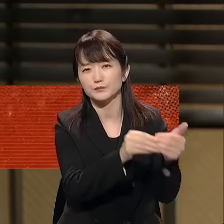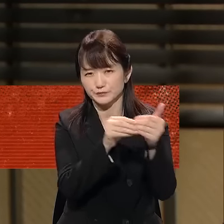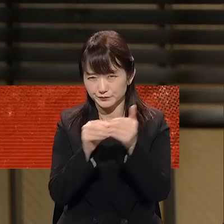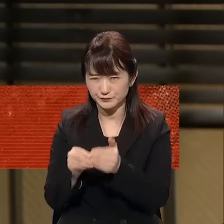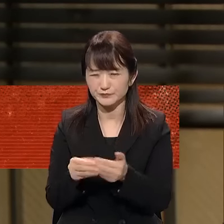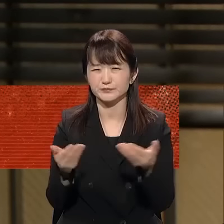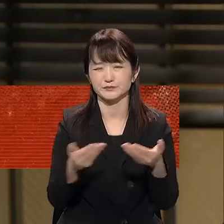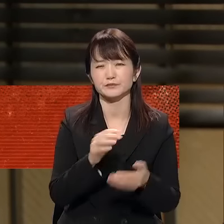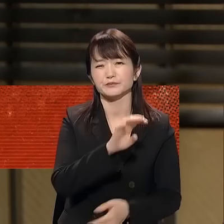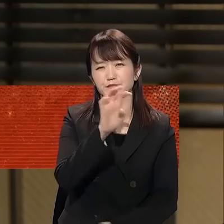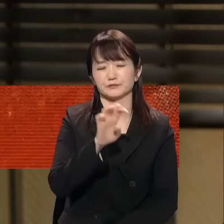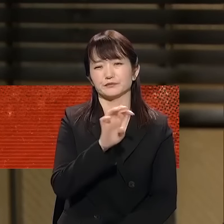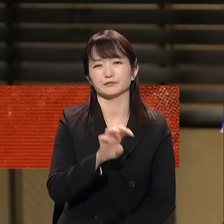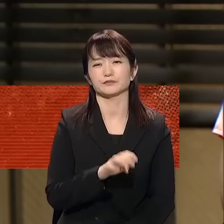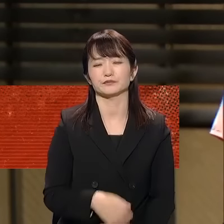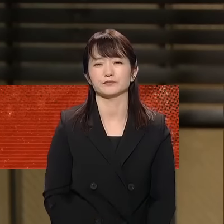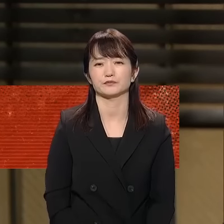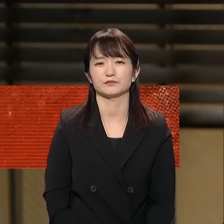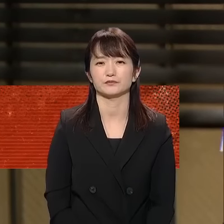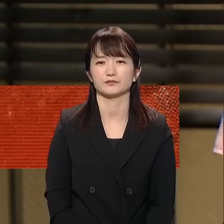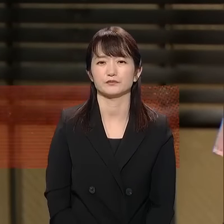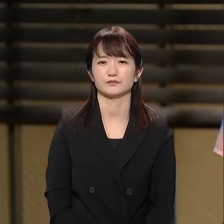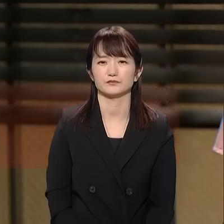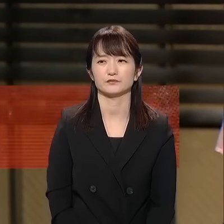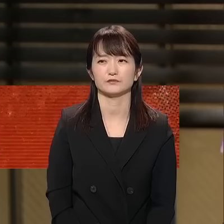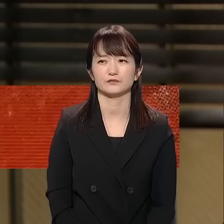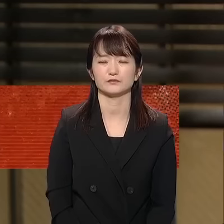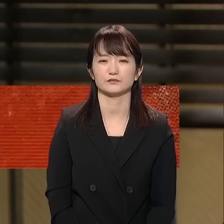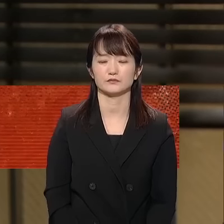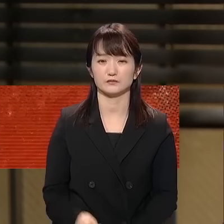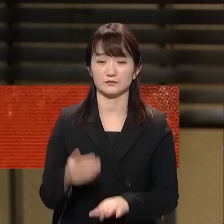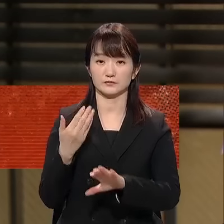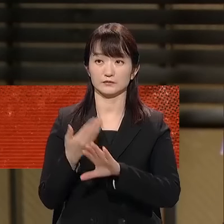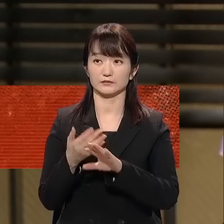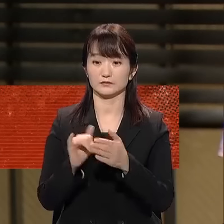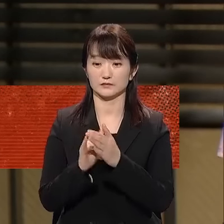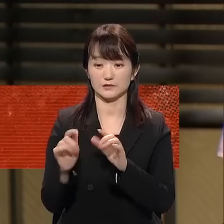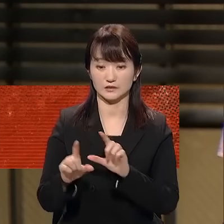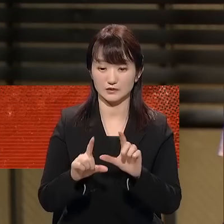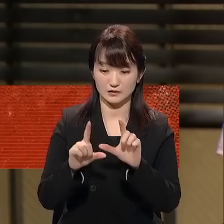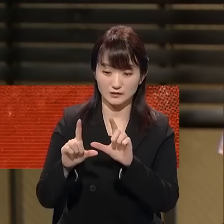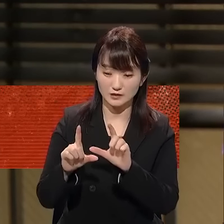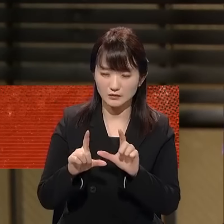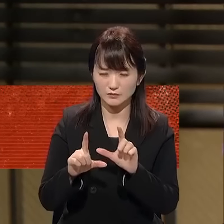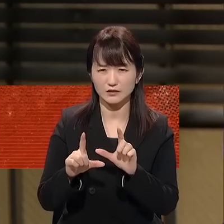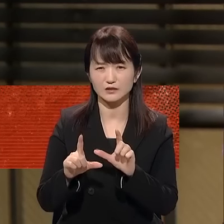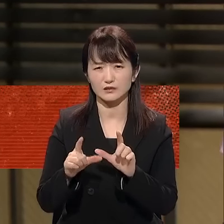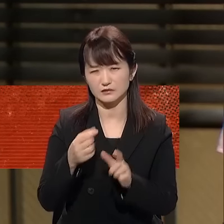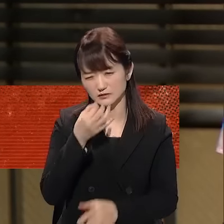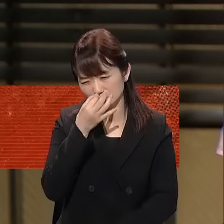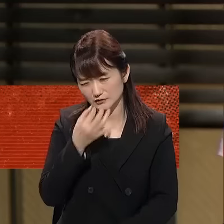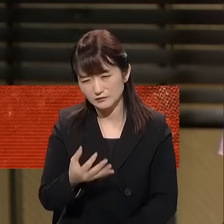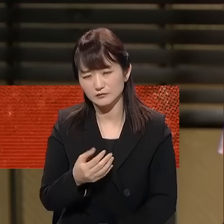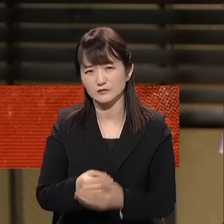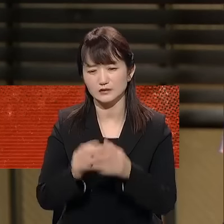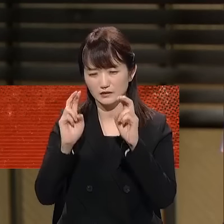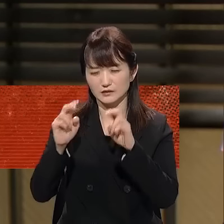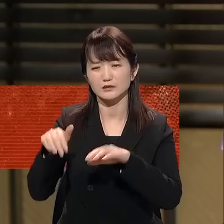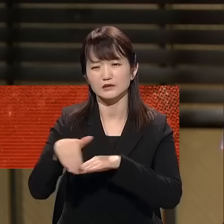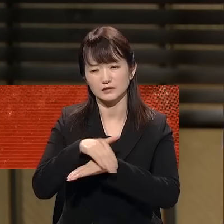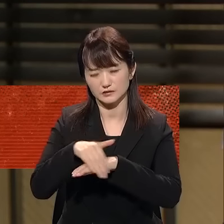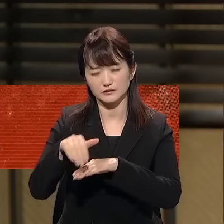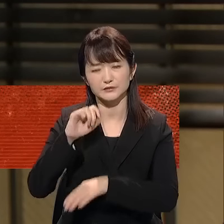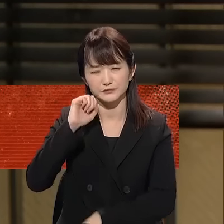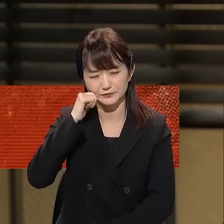반복되다 보니까 이거는 아무래도 다른 가족들의 삶까지 이제 문제가 생기니까 뭐 직장 생활에도 문제가 생기고 하지